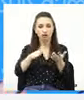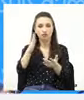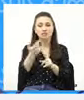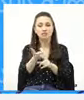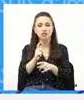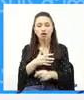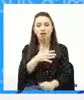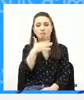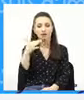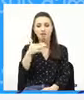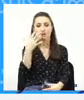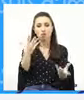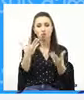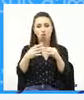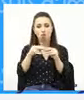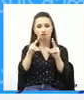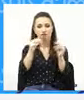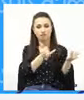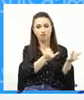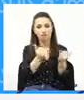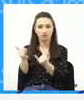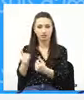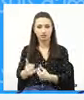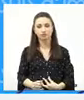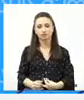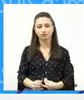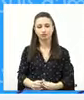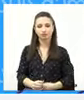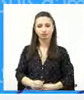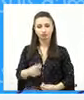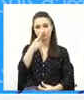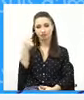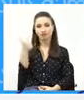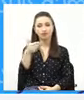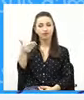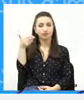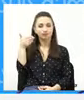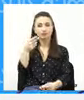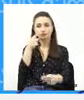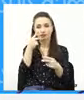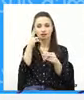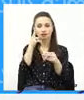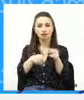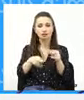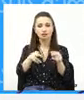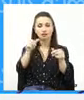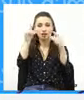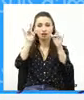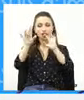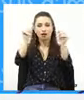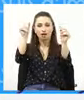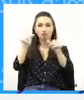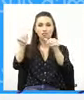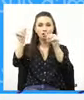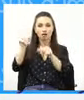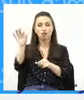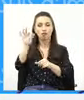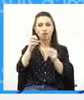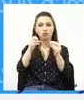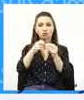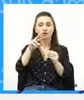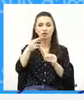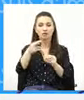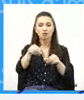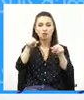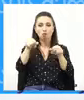რადგან ძალიან ბევრ ოჯახს ვაბედნიერებთ. გასულ კვირას დასრულდა გარე რეკლამების განთავსებაზე 15-წლიანი